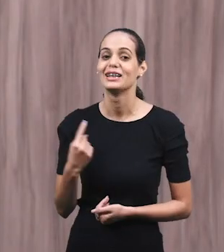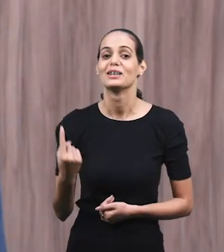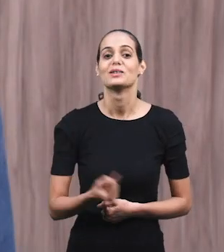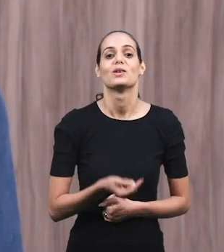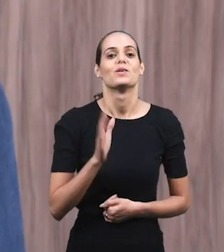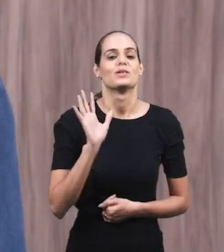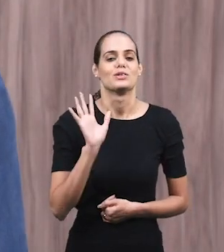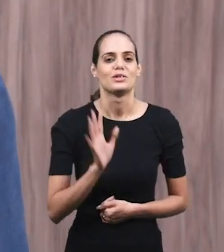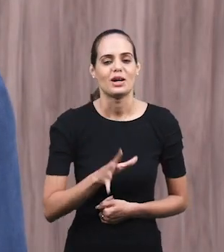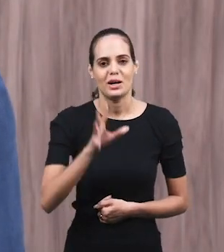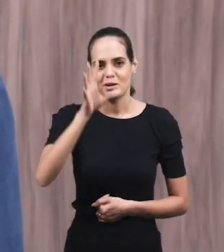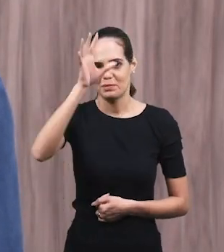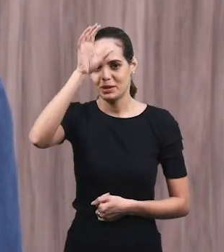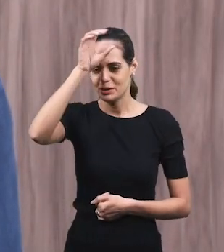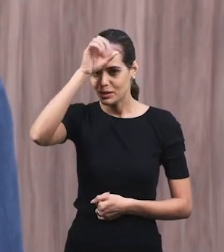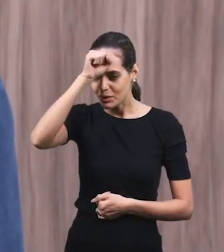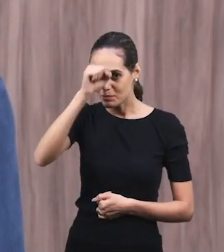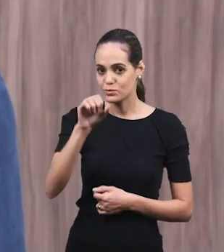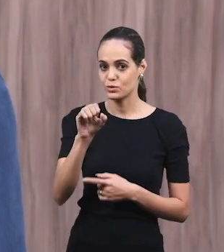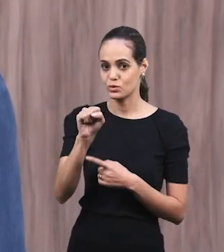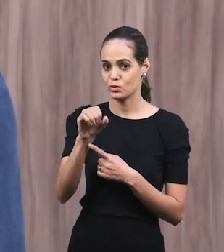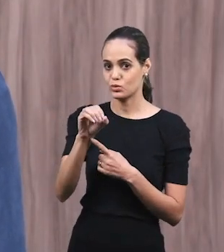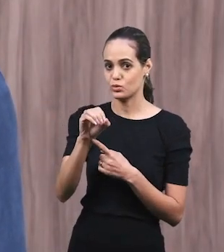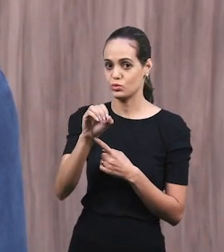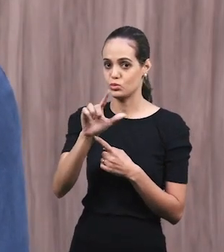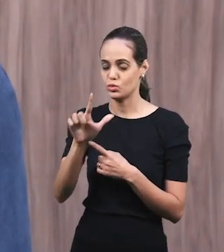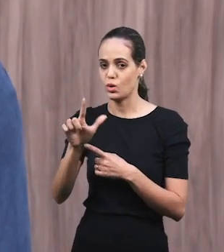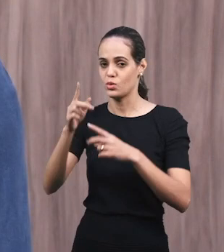Nous avons déjà appris le Sol dièse.